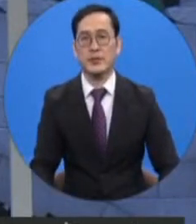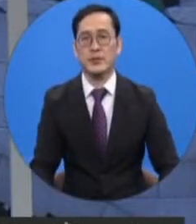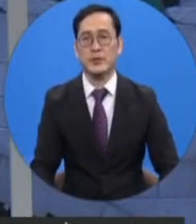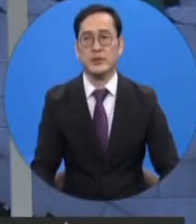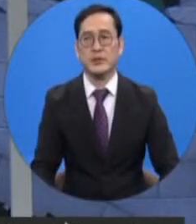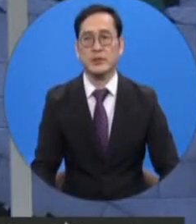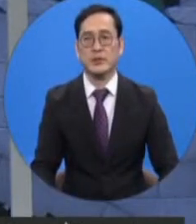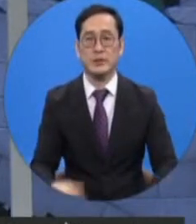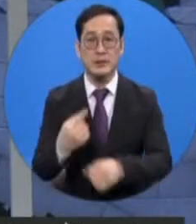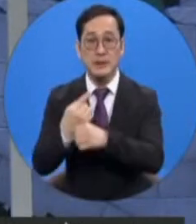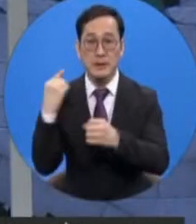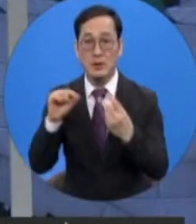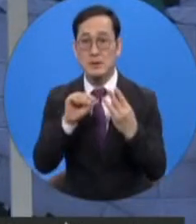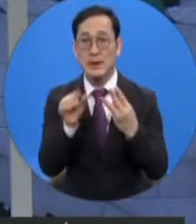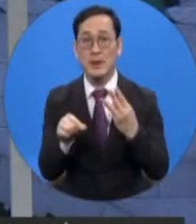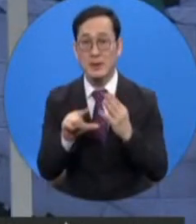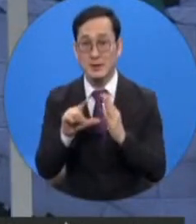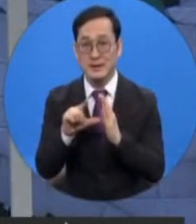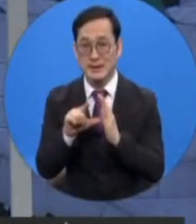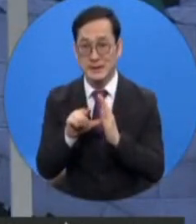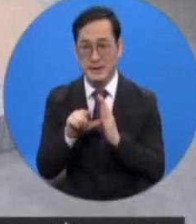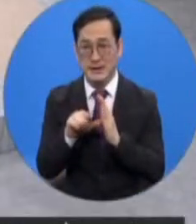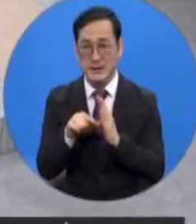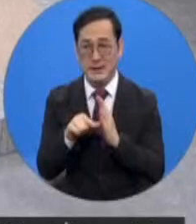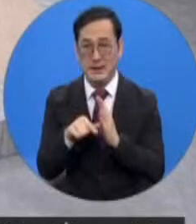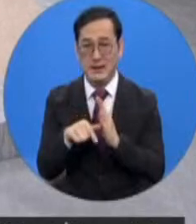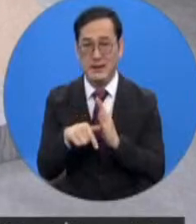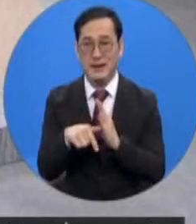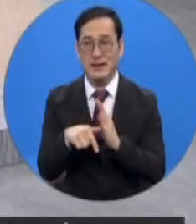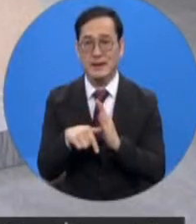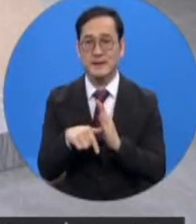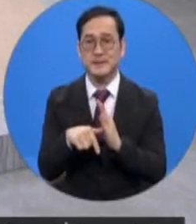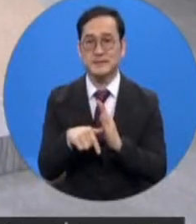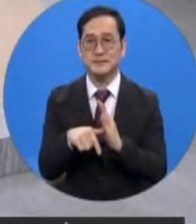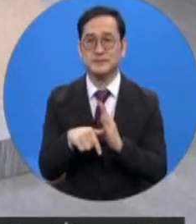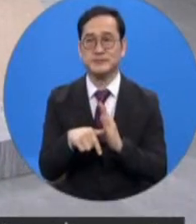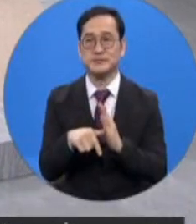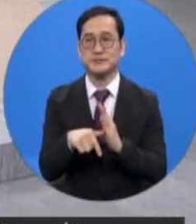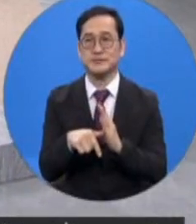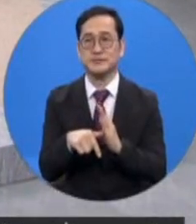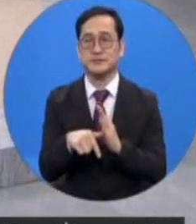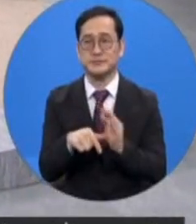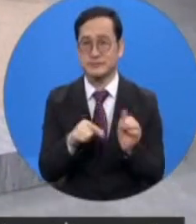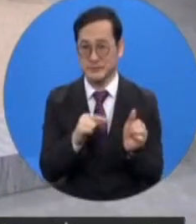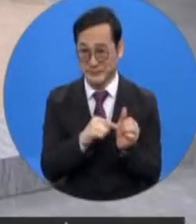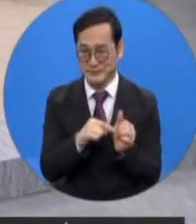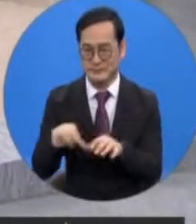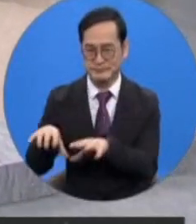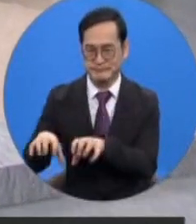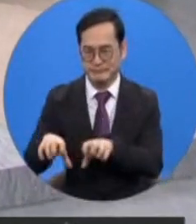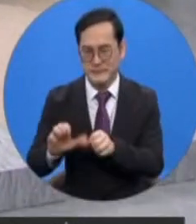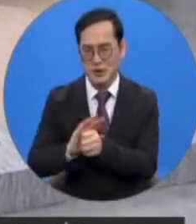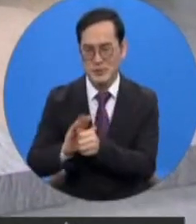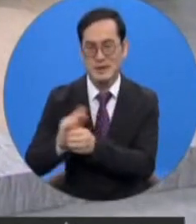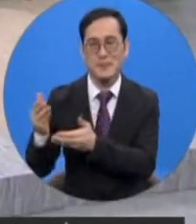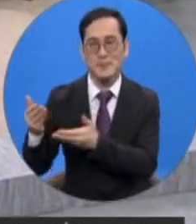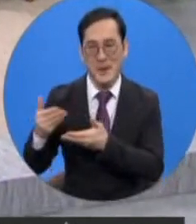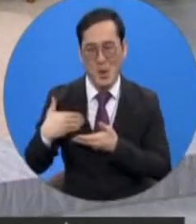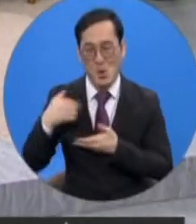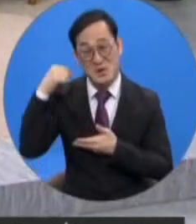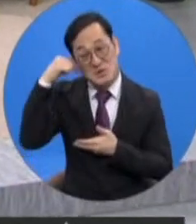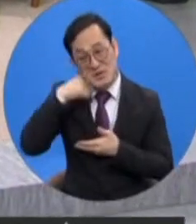지난해 3월이죠. 이재명 후보 장남이 마사지를 받고 그 후기를 썼던 그